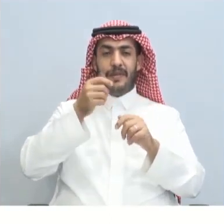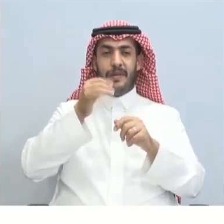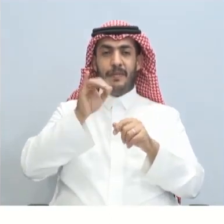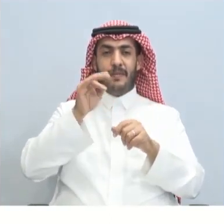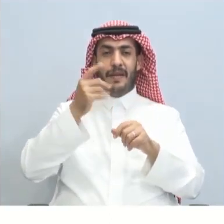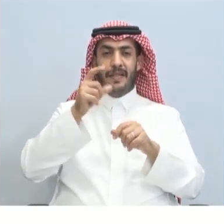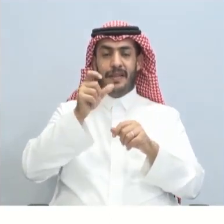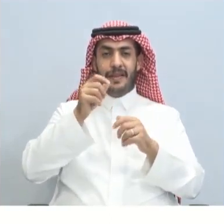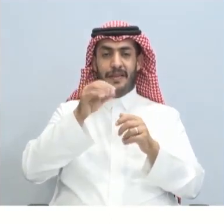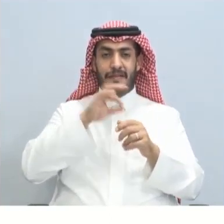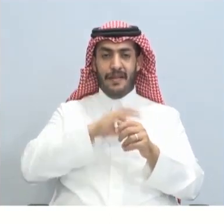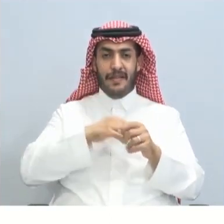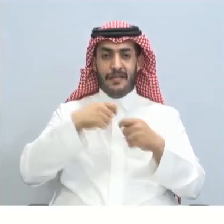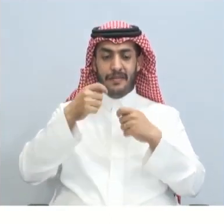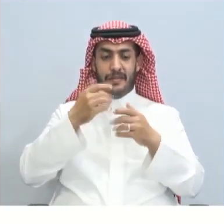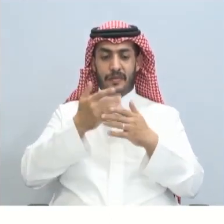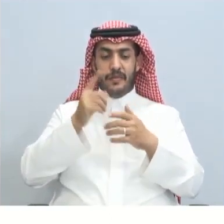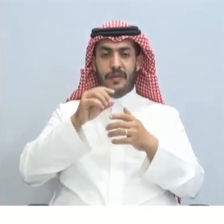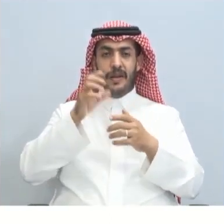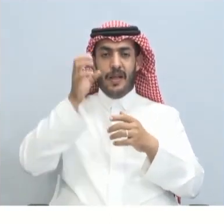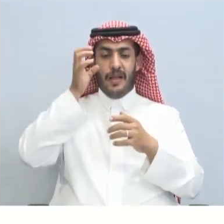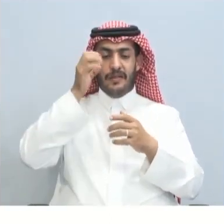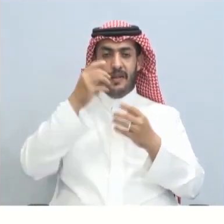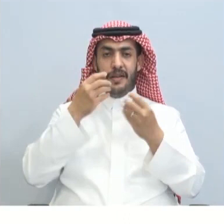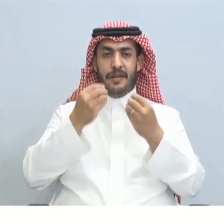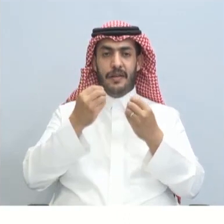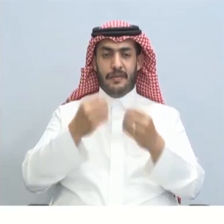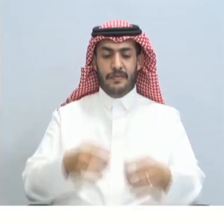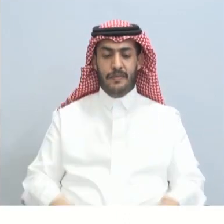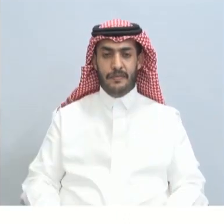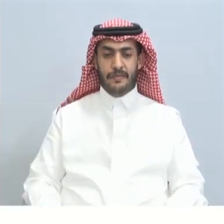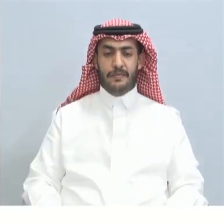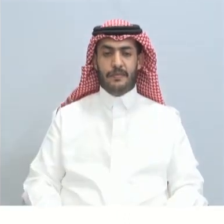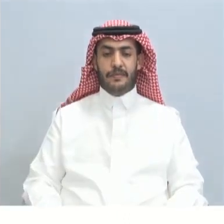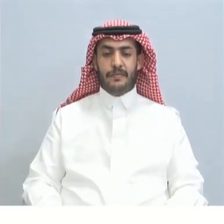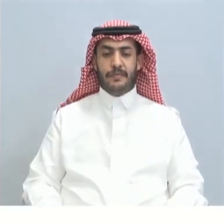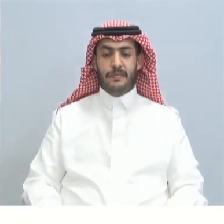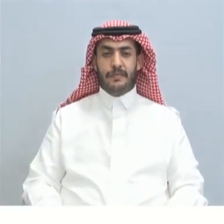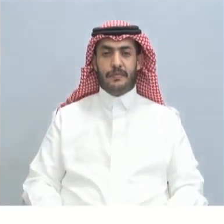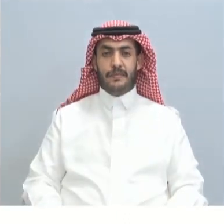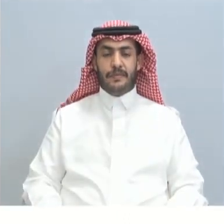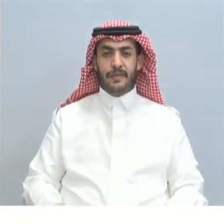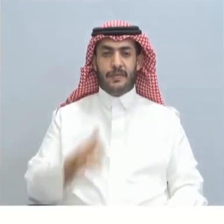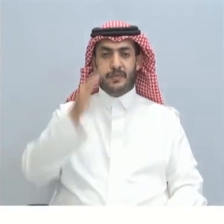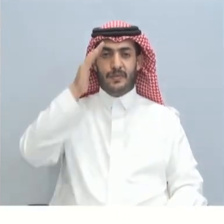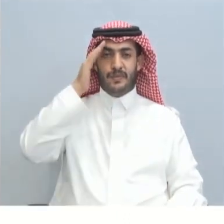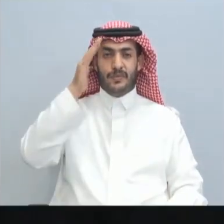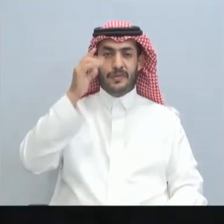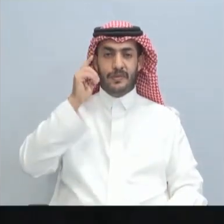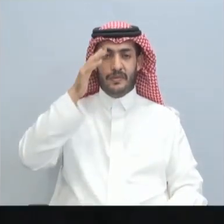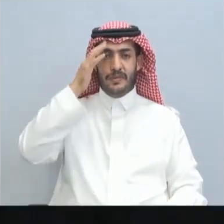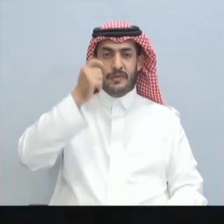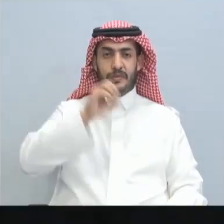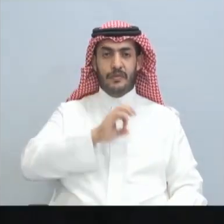استكشاف المعادن الاقتصاديه وكذلك تعرفنا على الاحجار الكريمه شكرا لكم